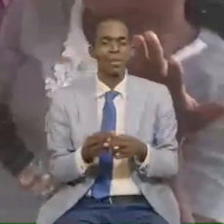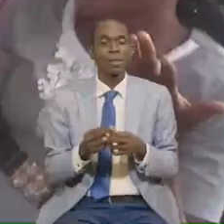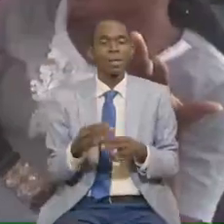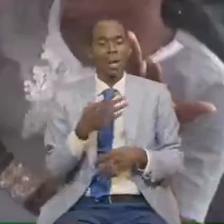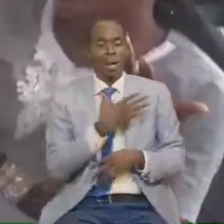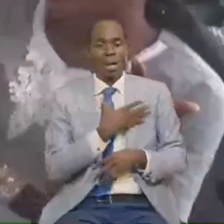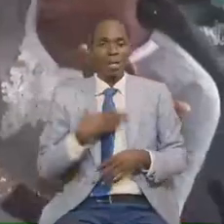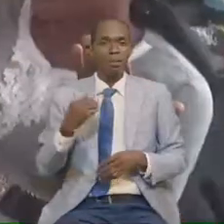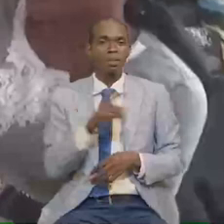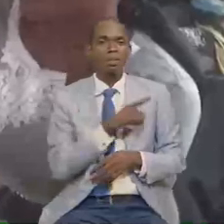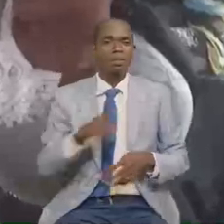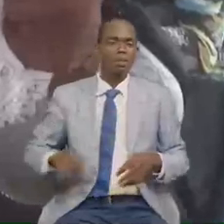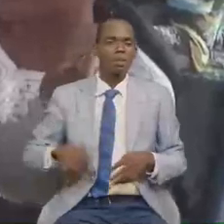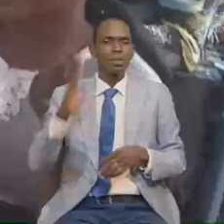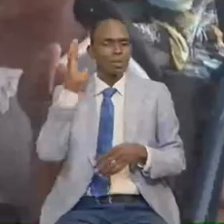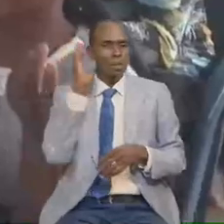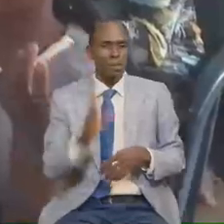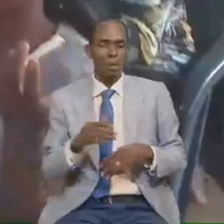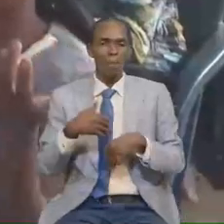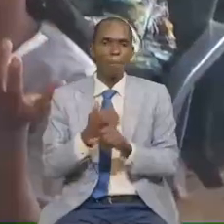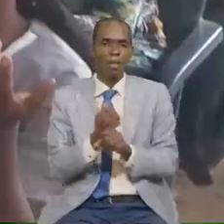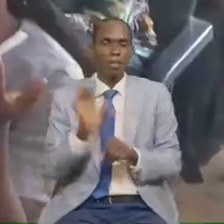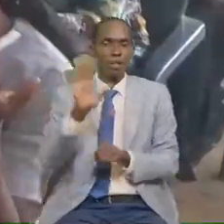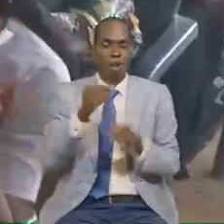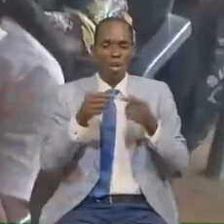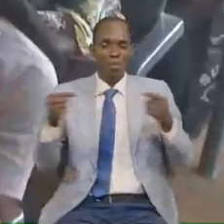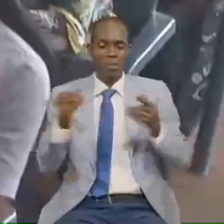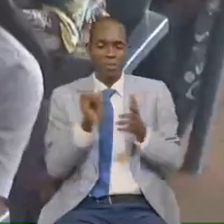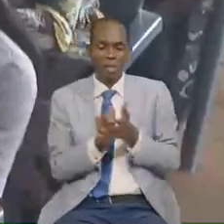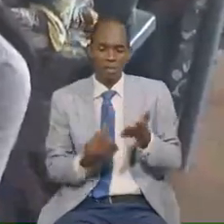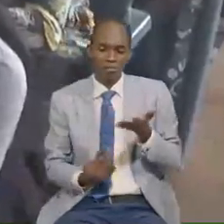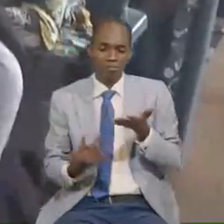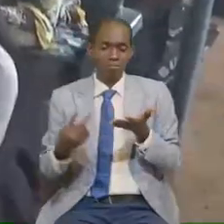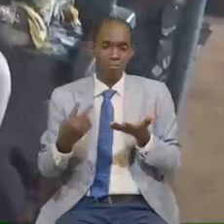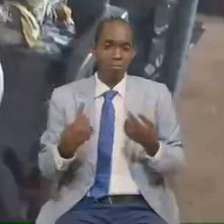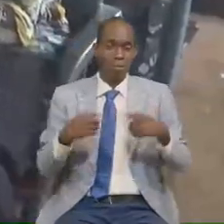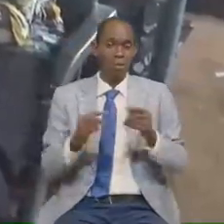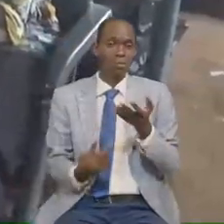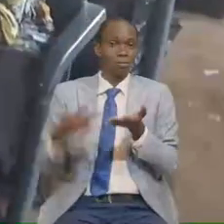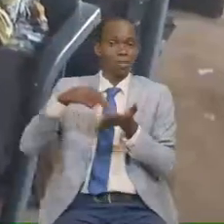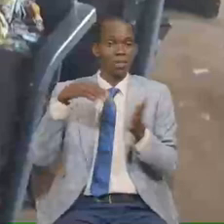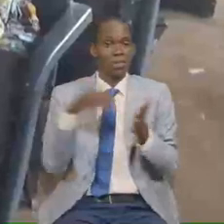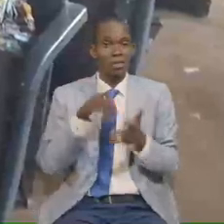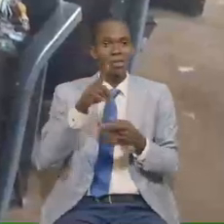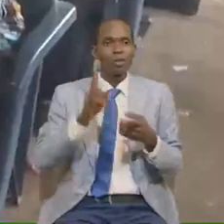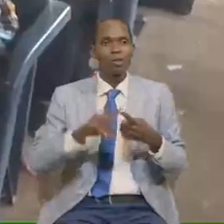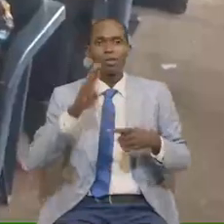L'Éternel te donnera la victoire sur tes ennemis qui s'élèveront contre toi.